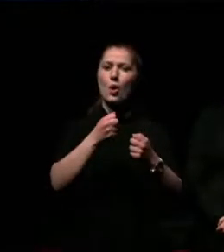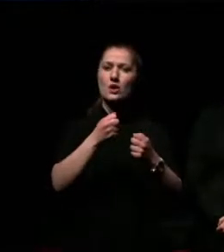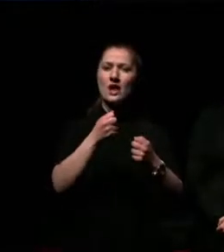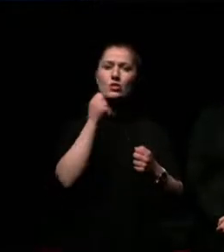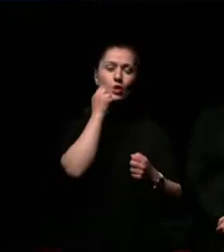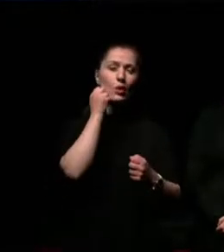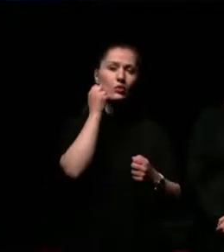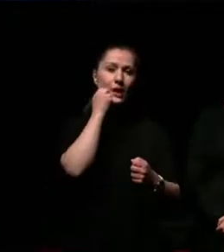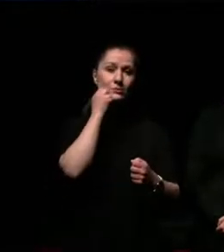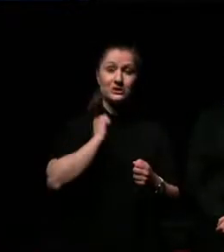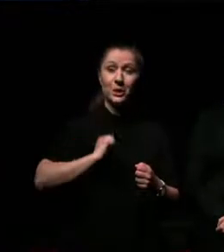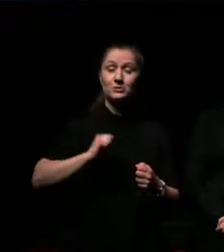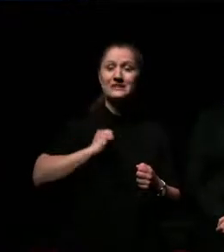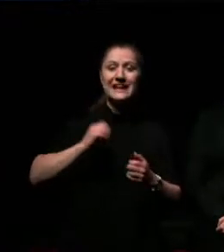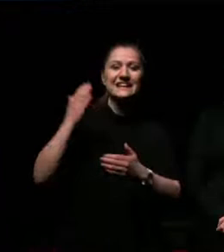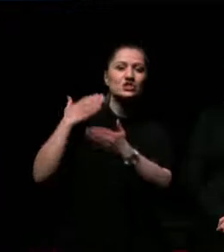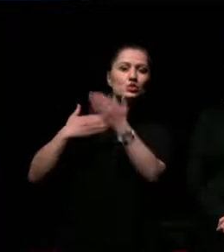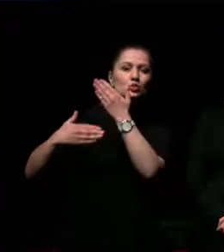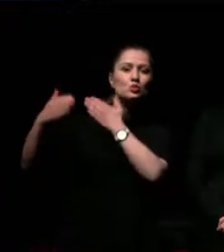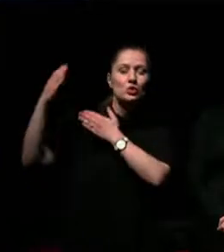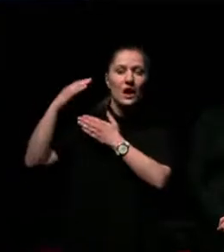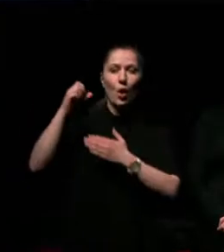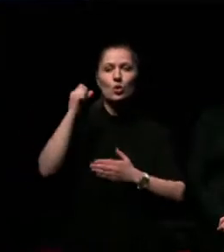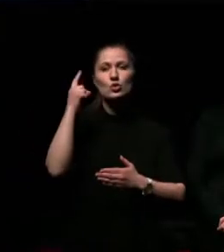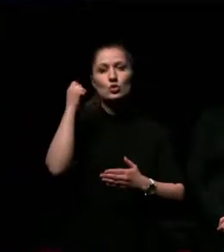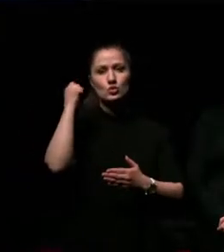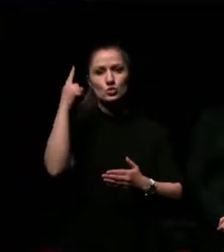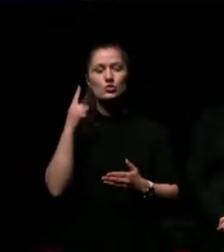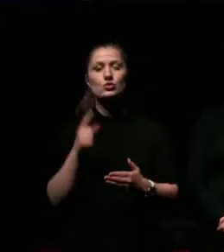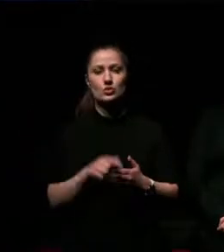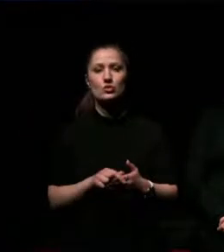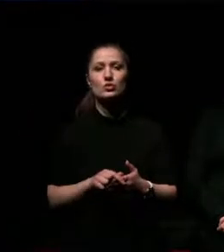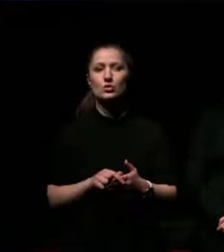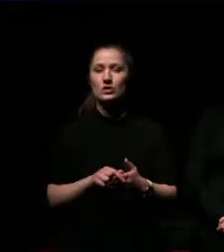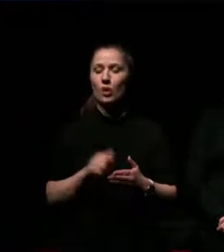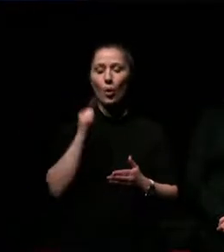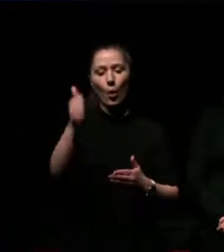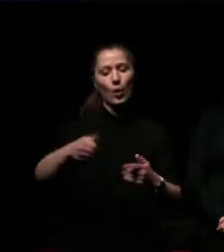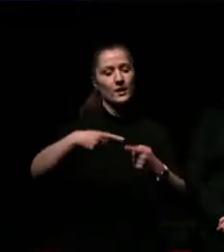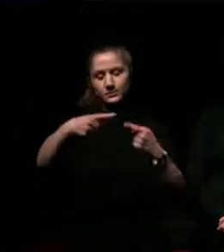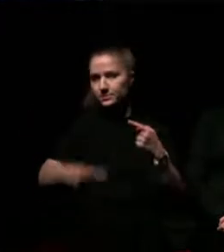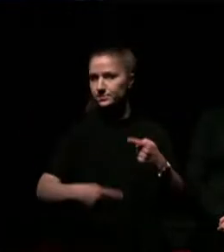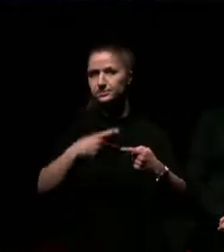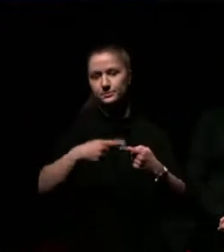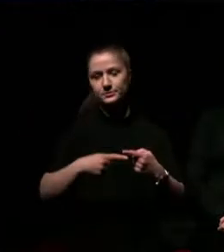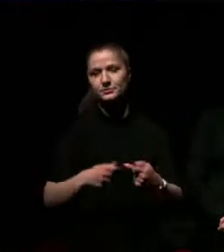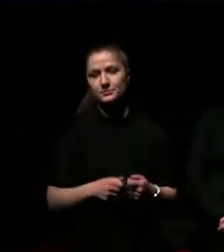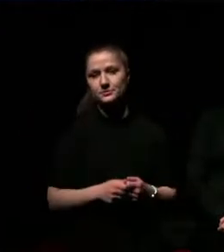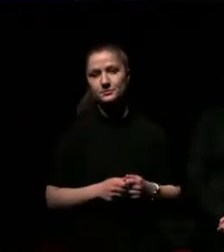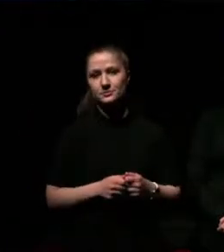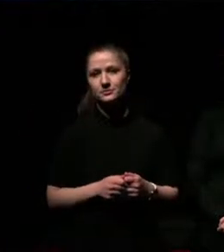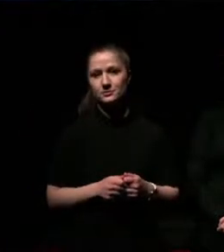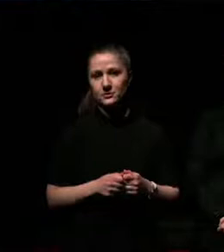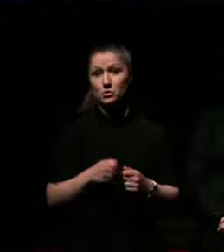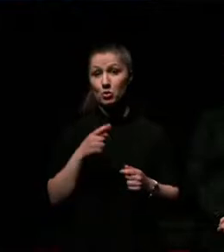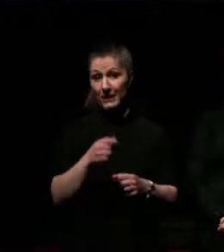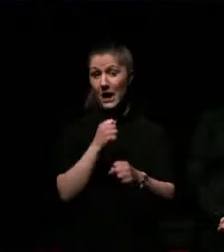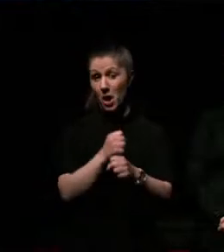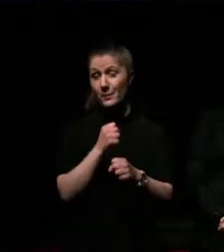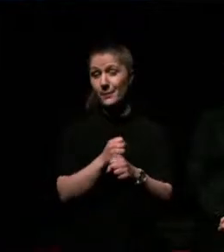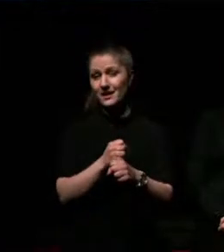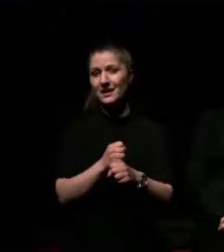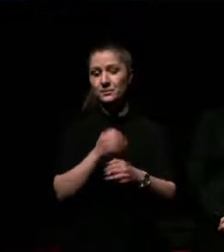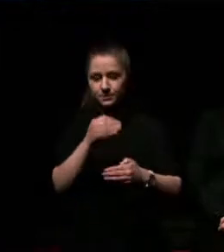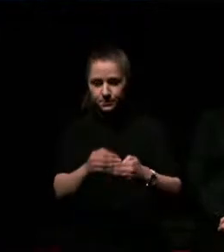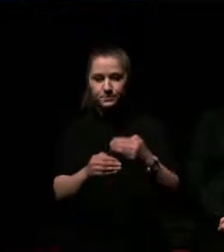samiske historie og kultur gjennom hele året. Og dette her arbeidet, det gir